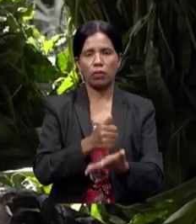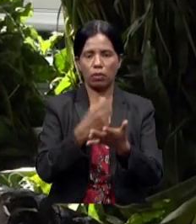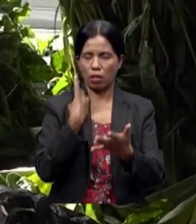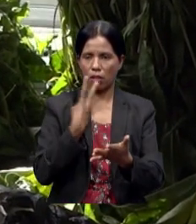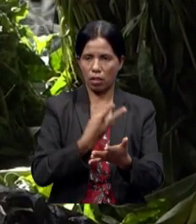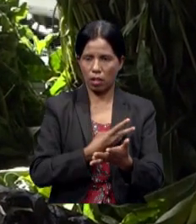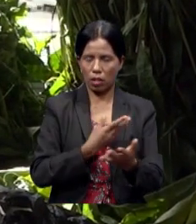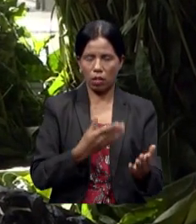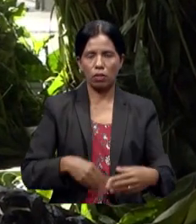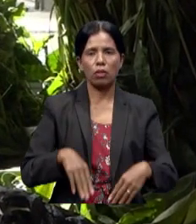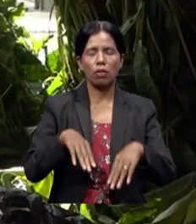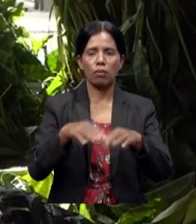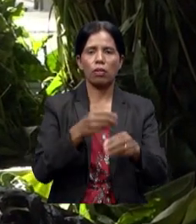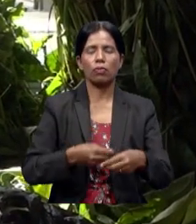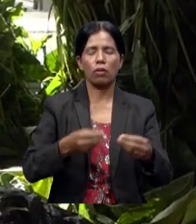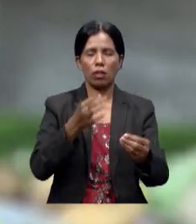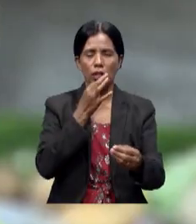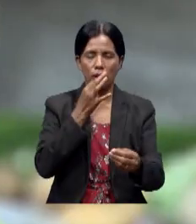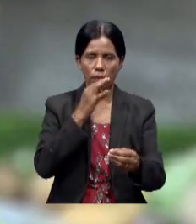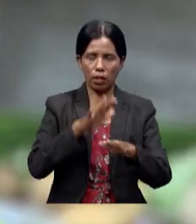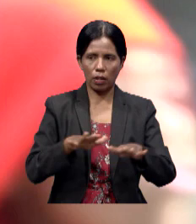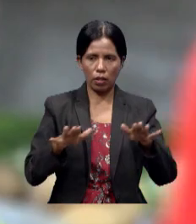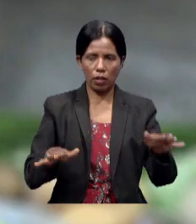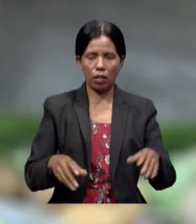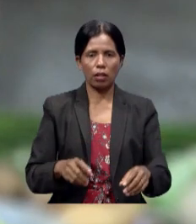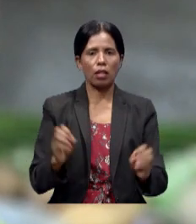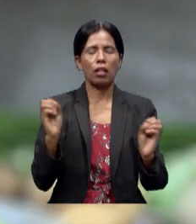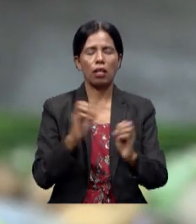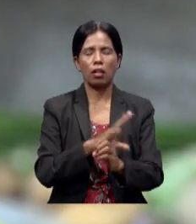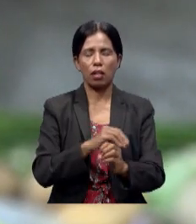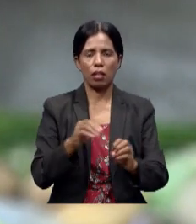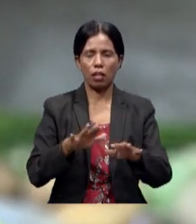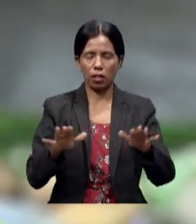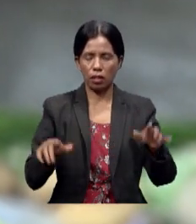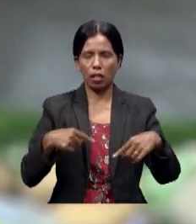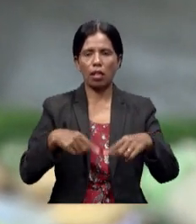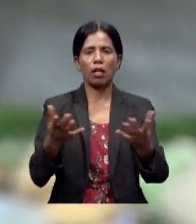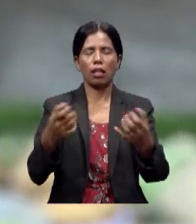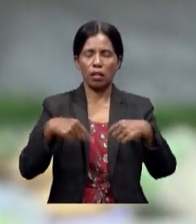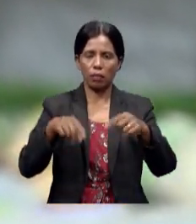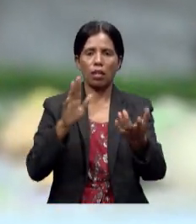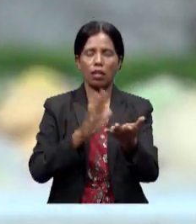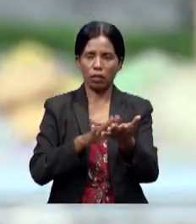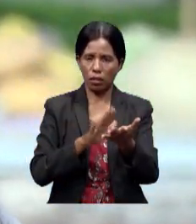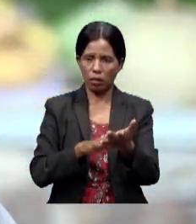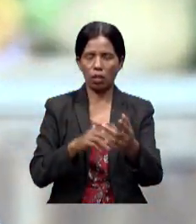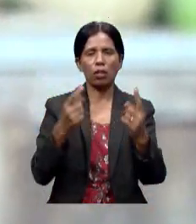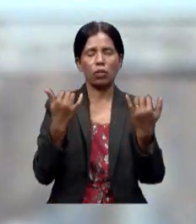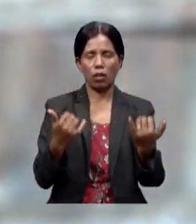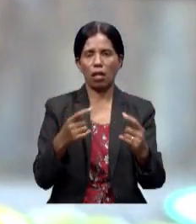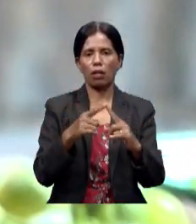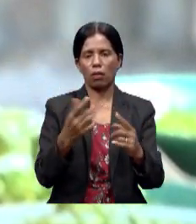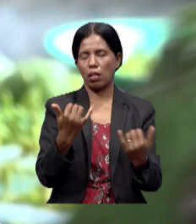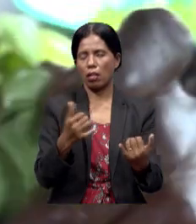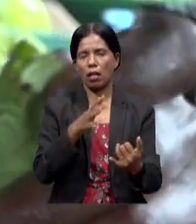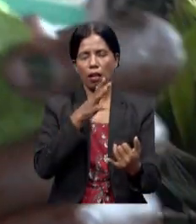perkohan alin sira awol la foto alin sira balu ba akar ke sekolah la to kor feri kla mampu sa ami